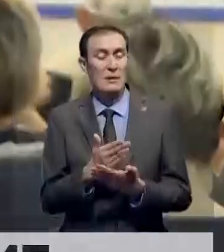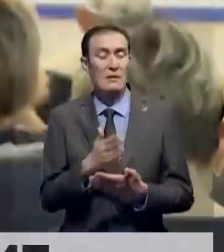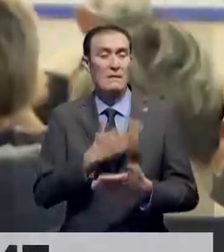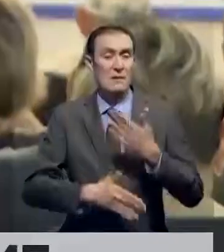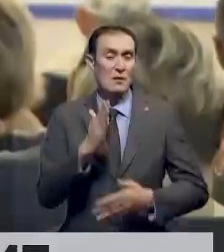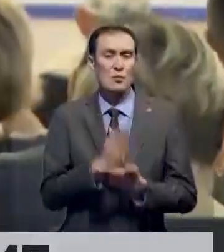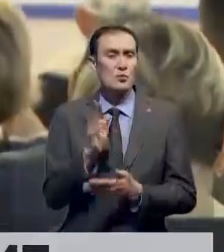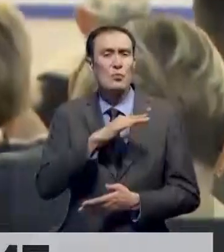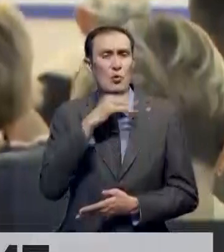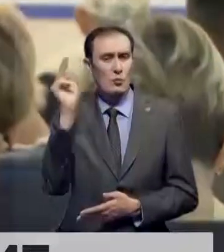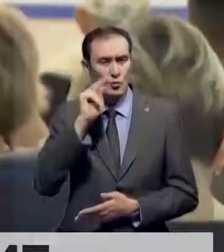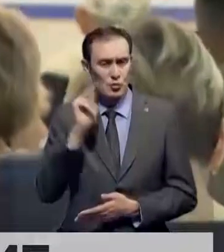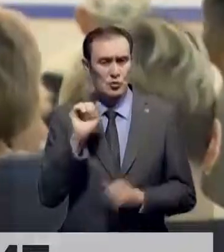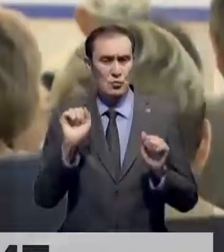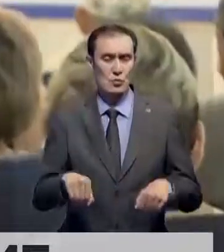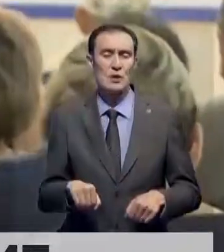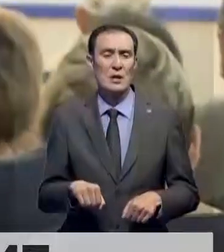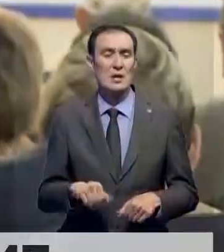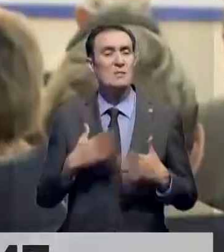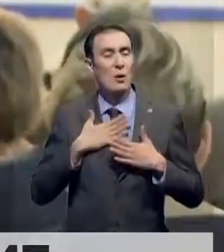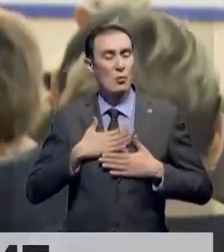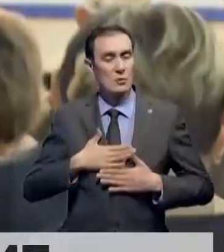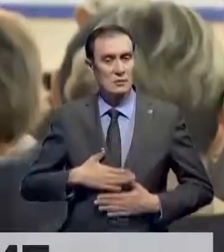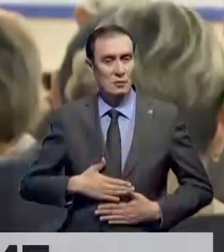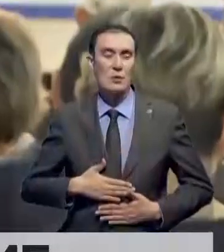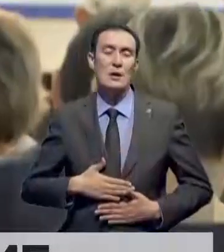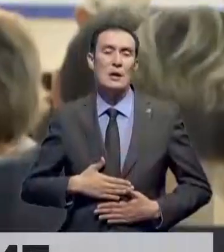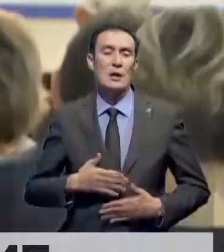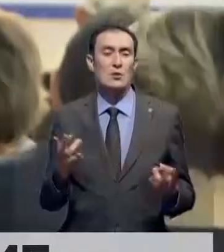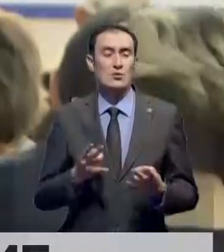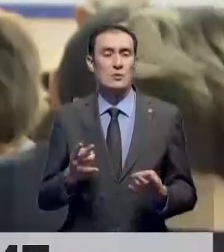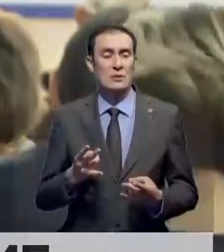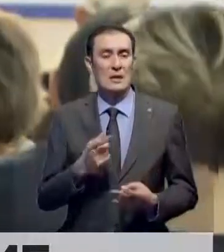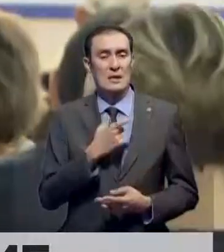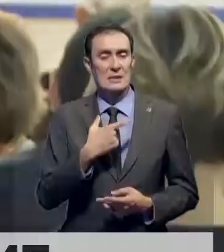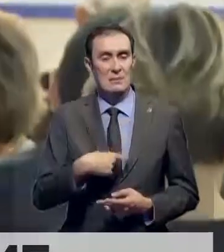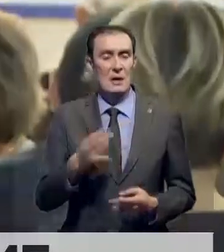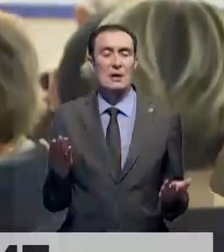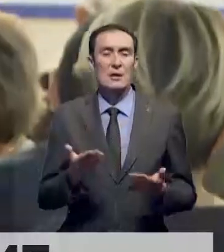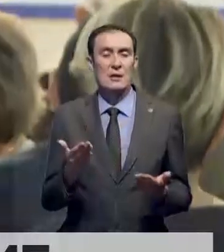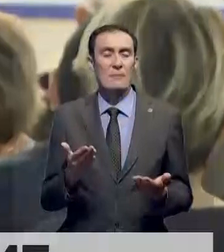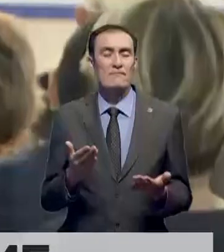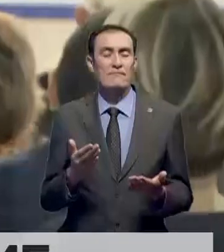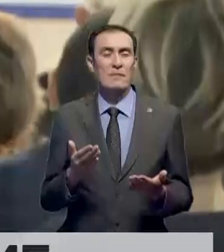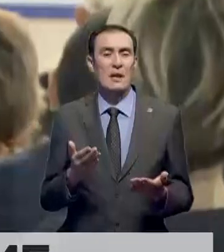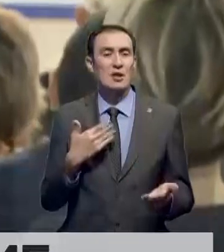Многому нужно учиться, многому спокойствию, приниманию себя, приниманию каких-то фактов.